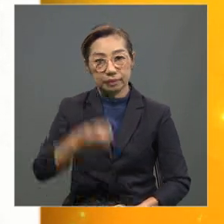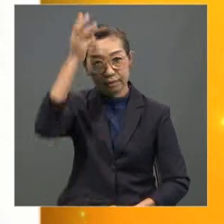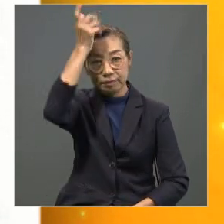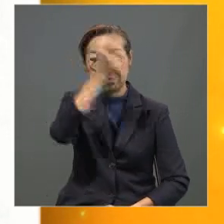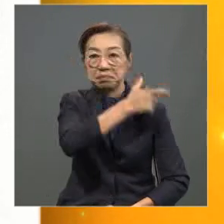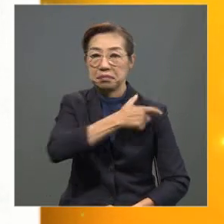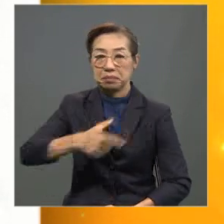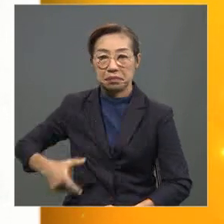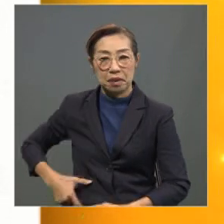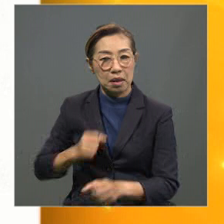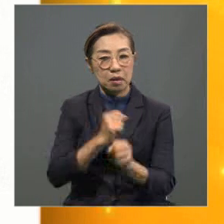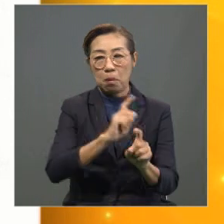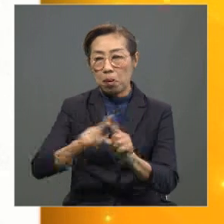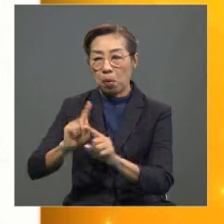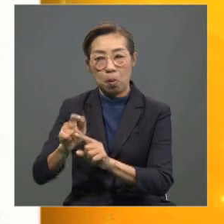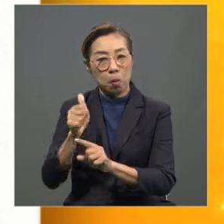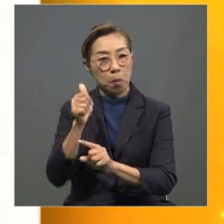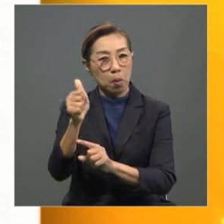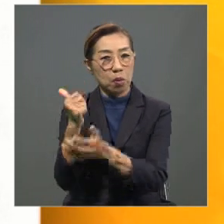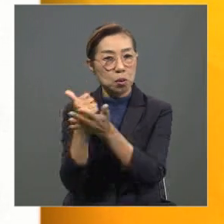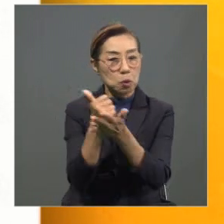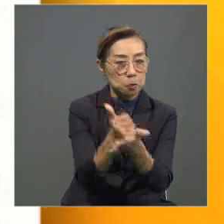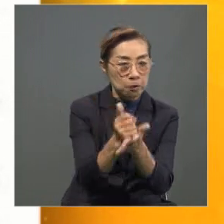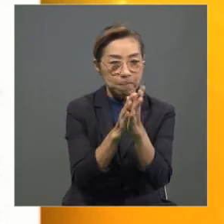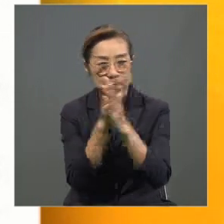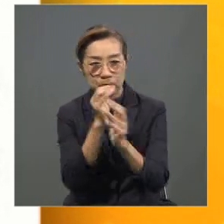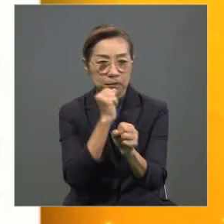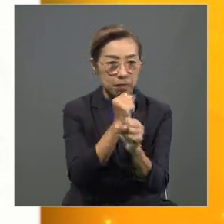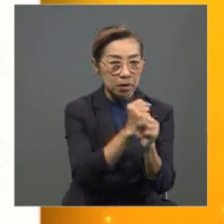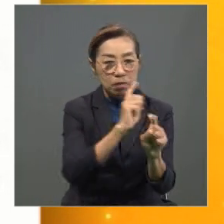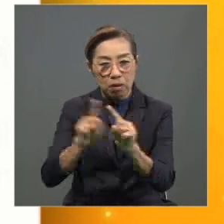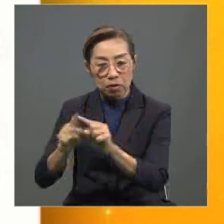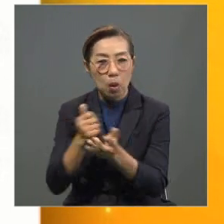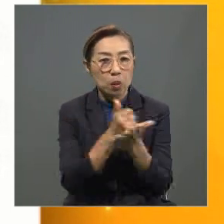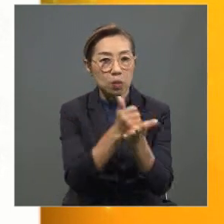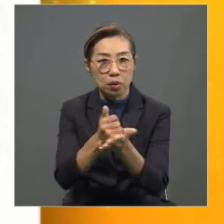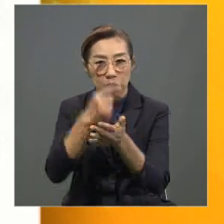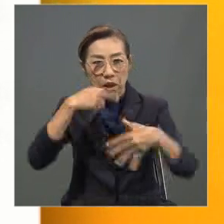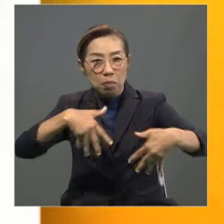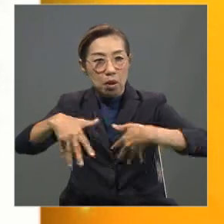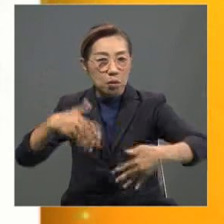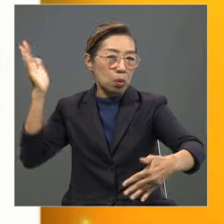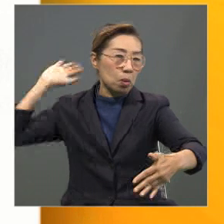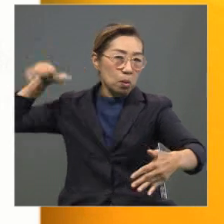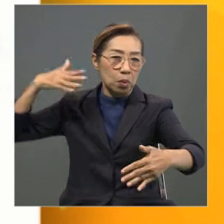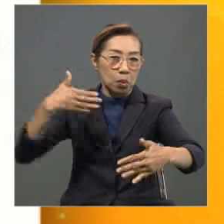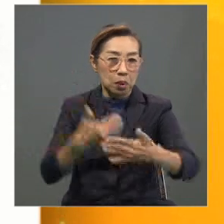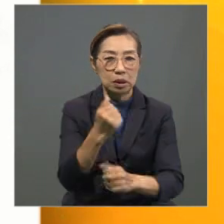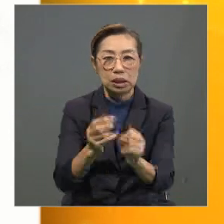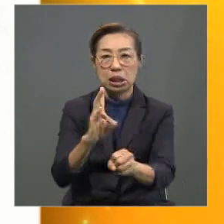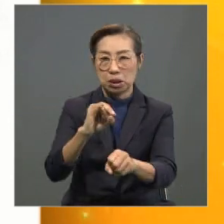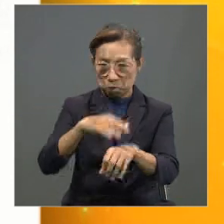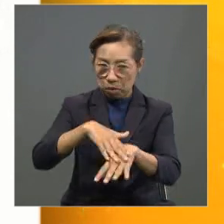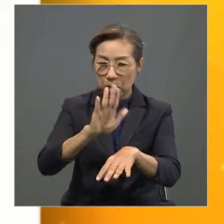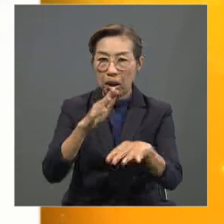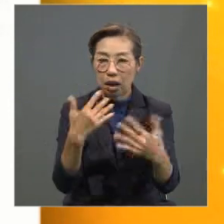ผู้ทรงพระคุณอันประเสริฐทรงมุ่งมั่นบำเพ็ญพระราชกรณียกิจเพื่อประสกนิกรมาเนิ่นนานกว่า 7ทศวรรษรวม